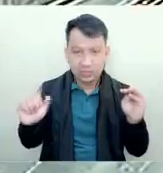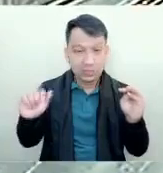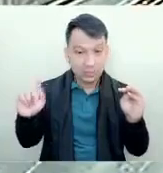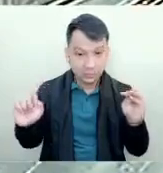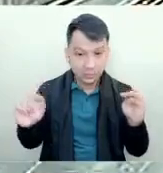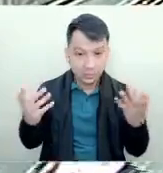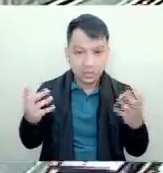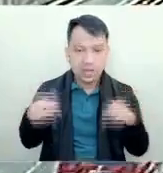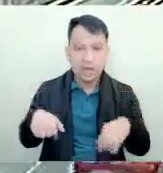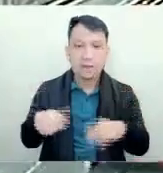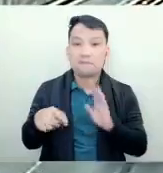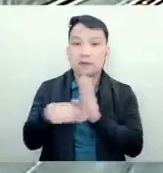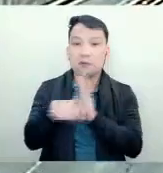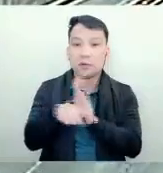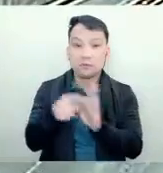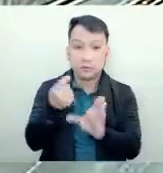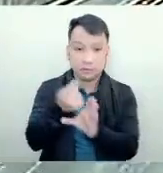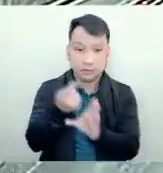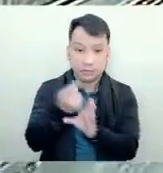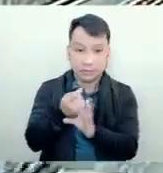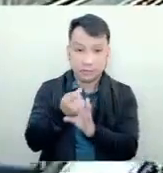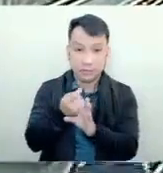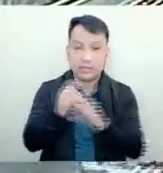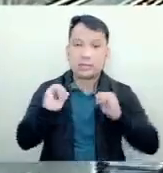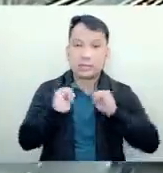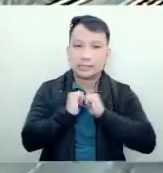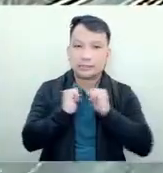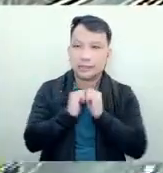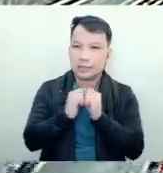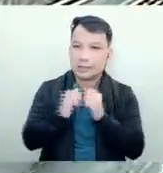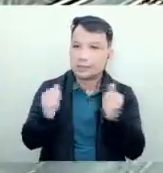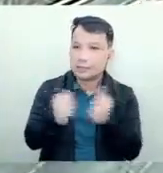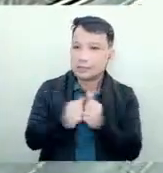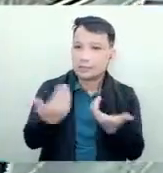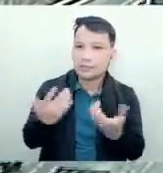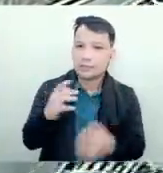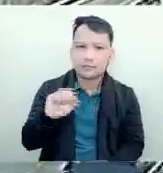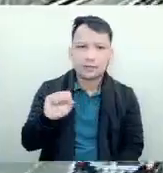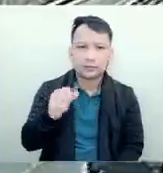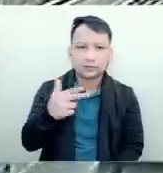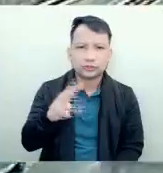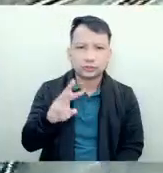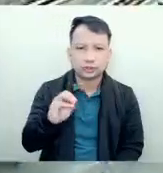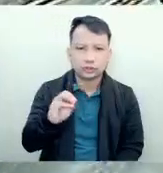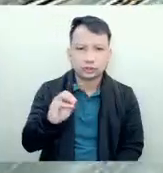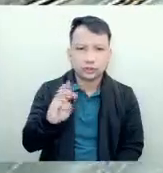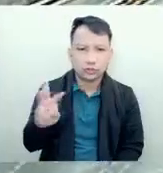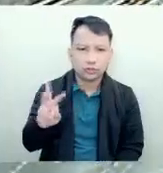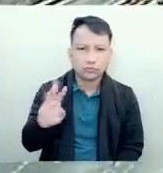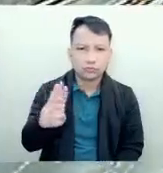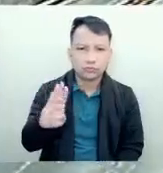EDSA. Sakop din yan yung kahabaan ng Shaw Boulevard.